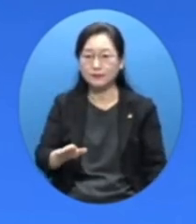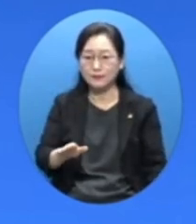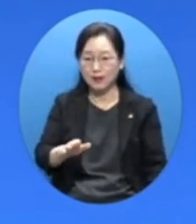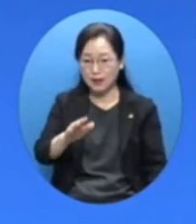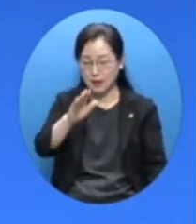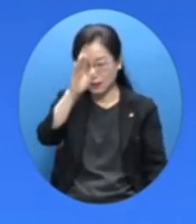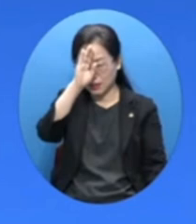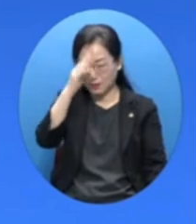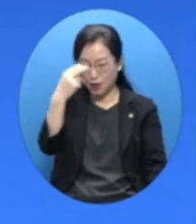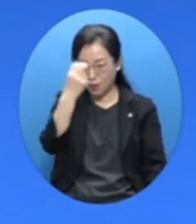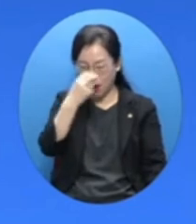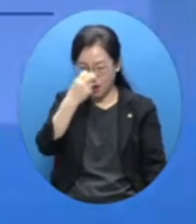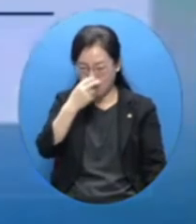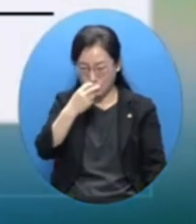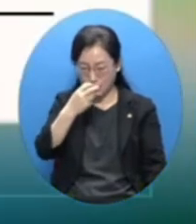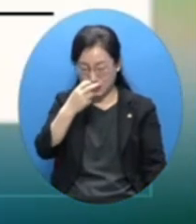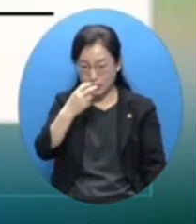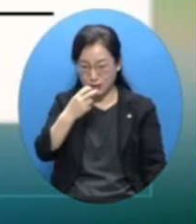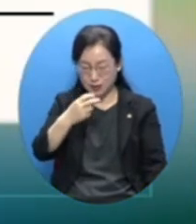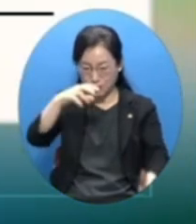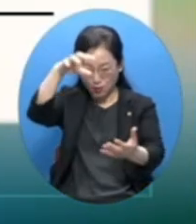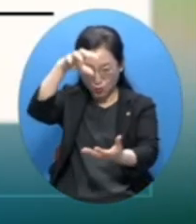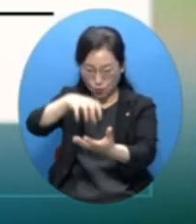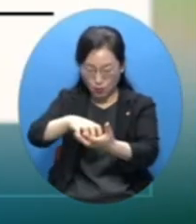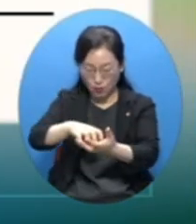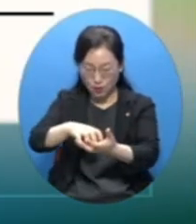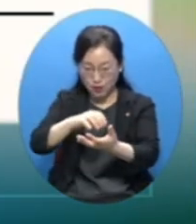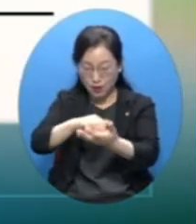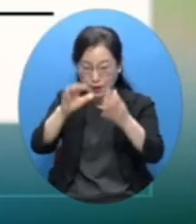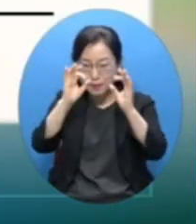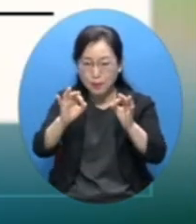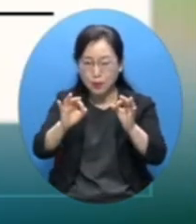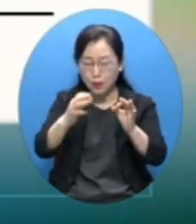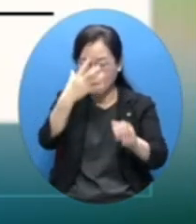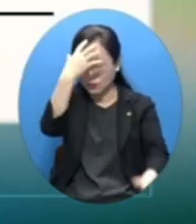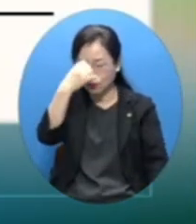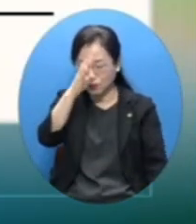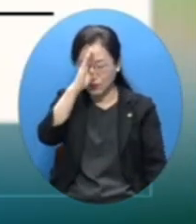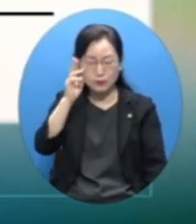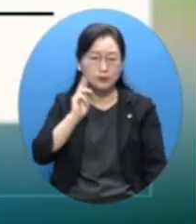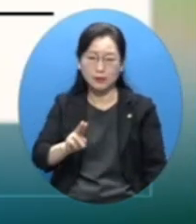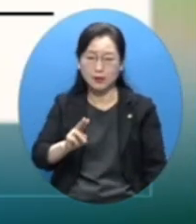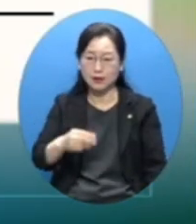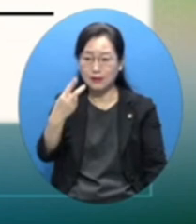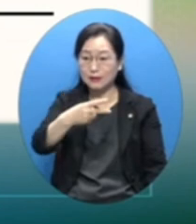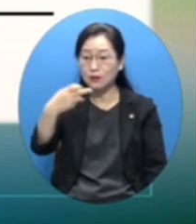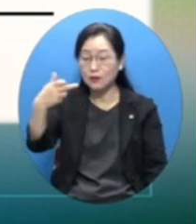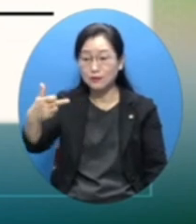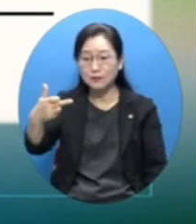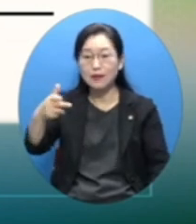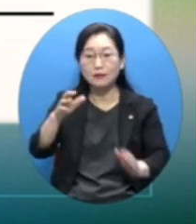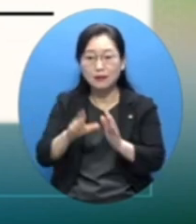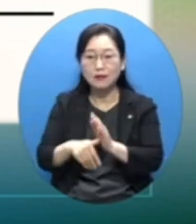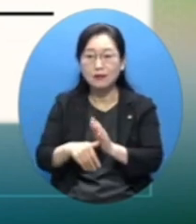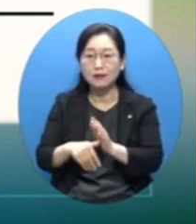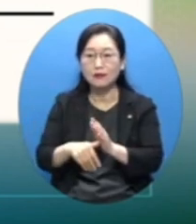질병관리본부에서 나온 통계를 찾아보니까 우울증 환자의 상태도 너무 심각해서 2017년도에